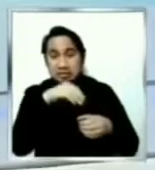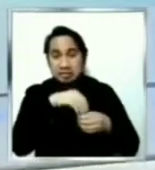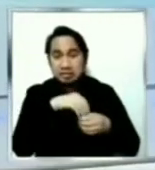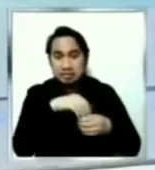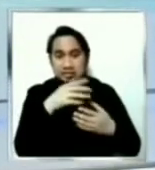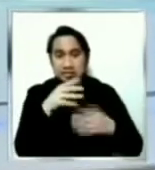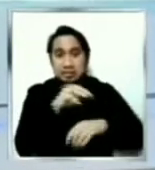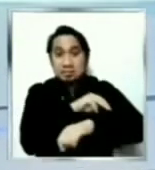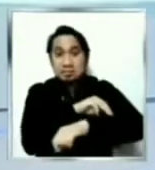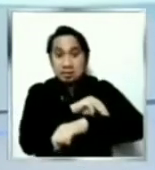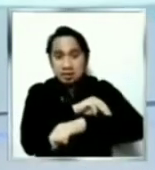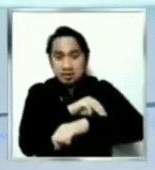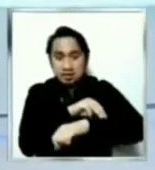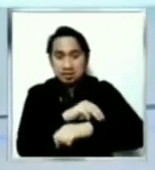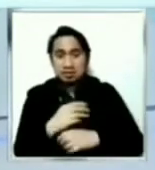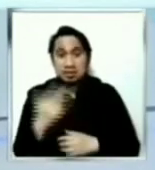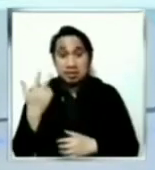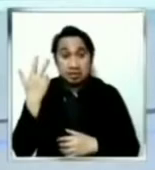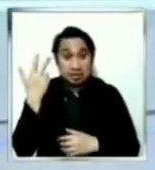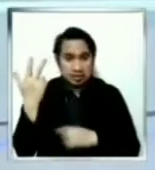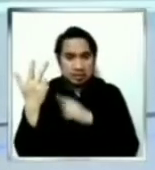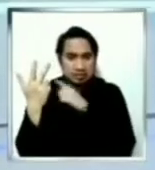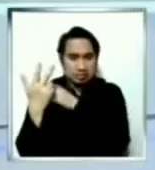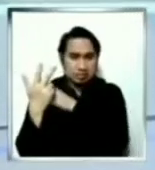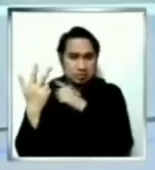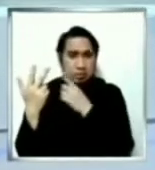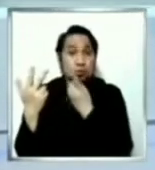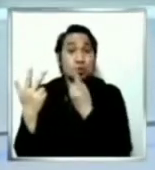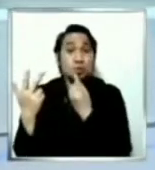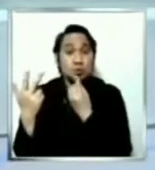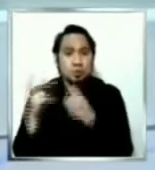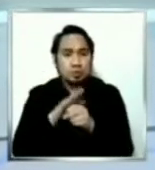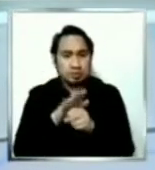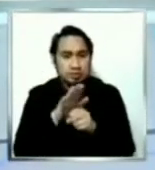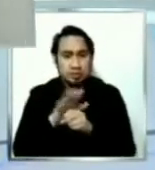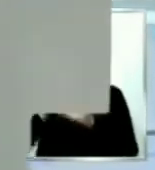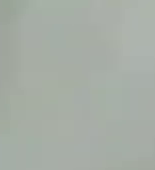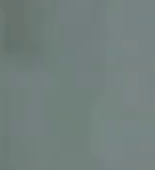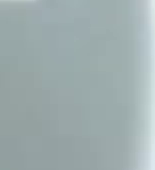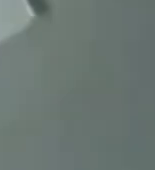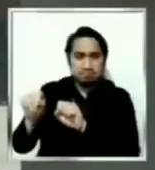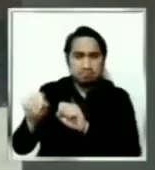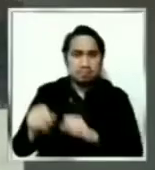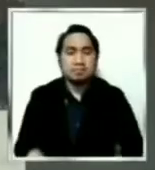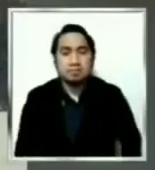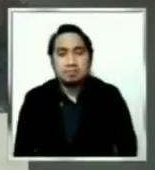krimen, 3 na po ang arestado. At yan ay tinututukan ni Emil Sumangil.